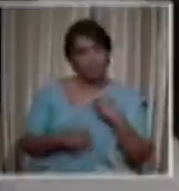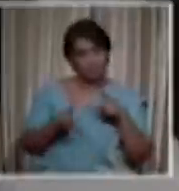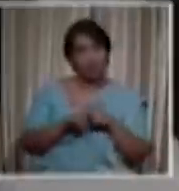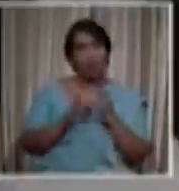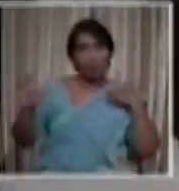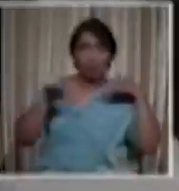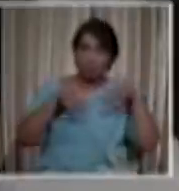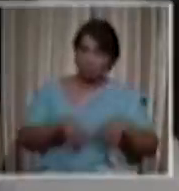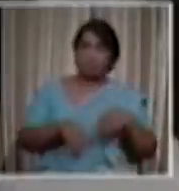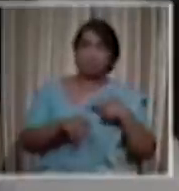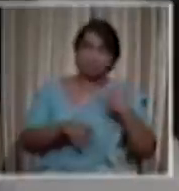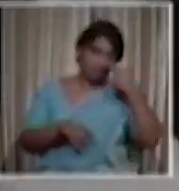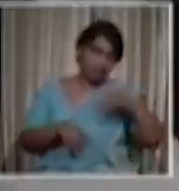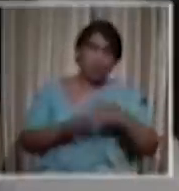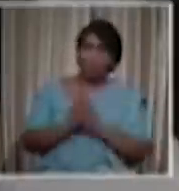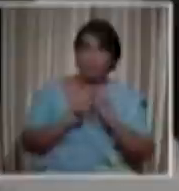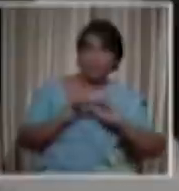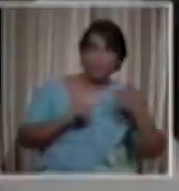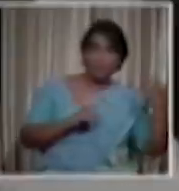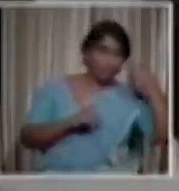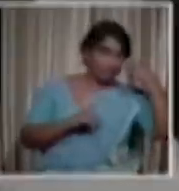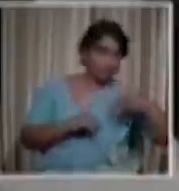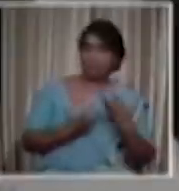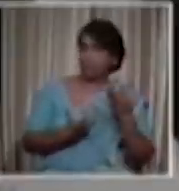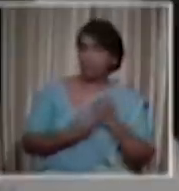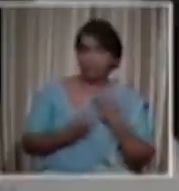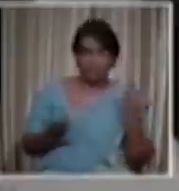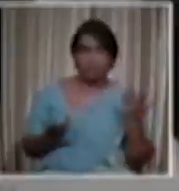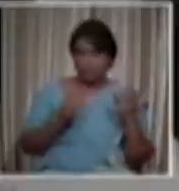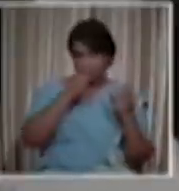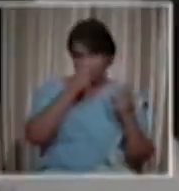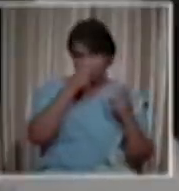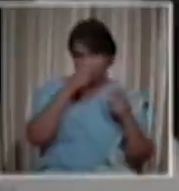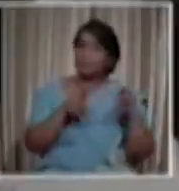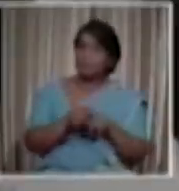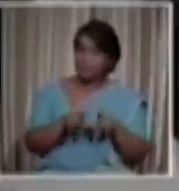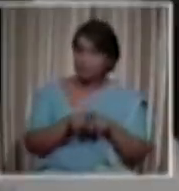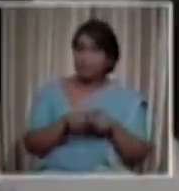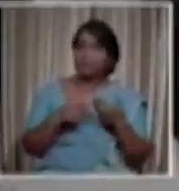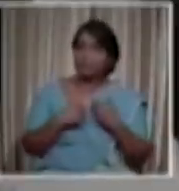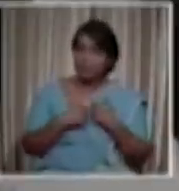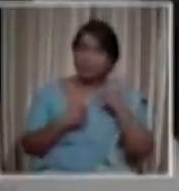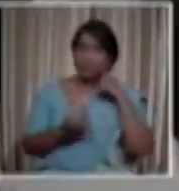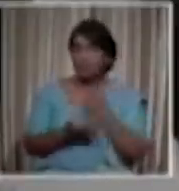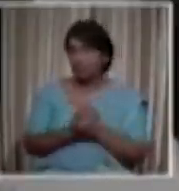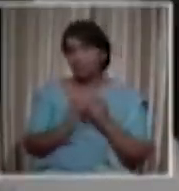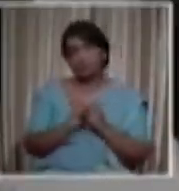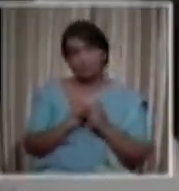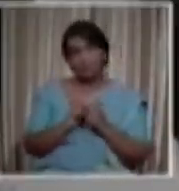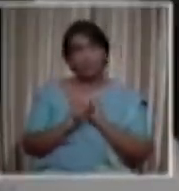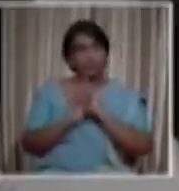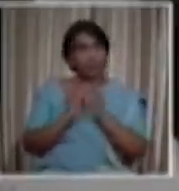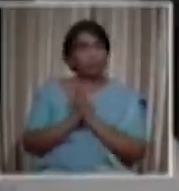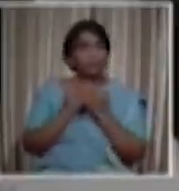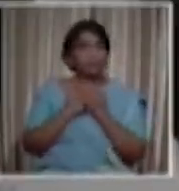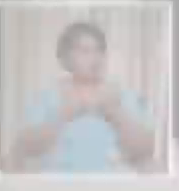වල ඉඳගෙන ගන්න. ඇමතිවරු කියලා අපි වෙනම තැනකින් අල්ලාගෙන නැහැ කිසිම විටක. ඒ නිසා අපිට මේ දුෂ්කරතාවයන්ට සියලු දෙනා ගමන්